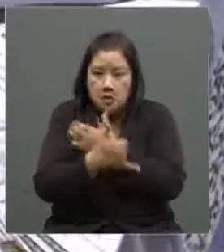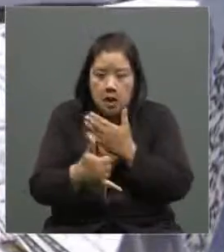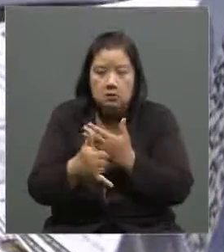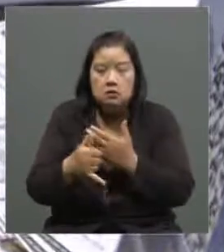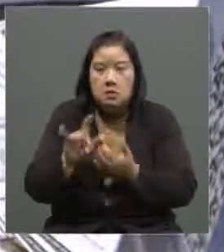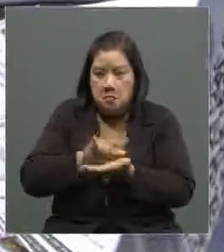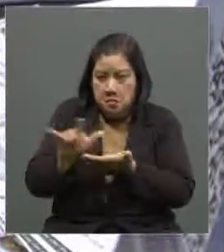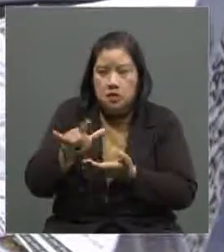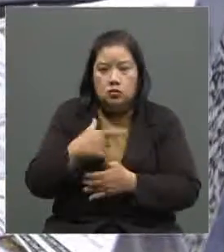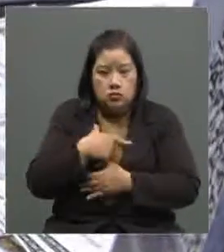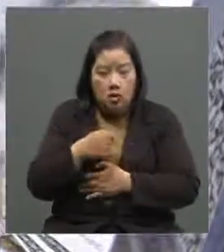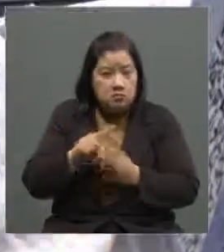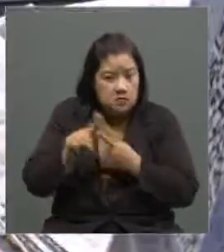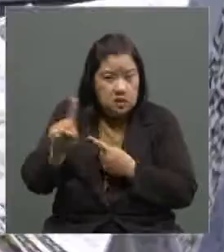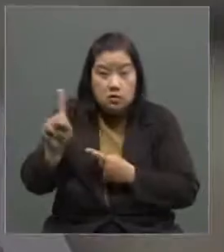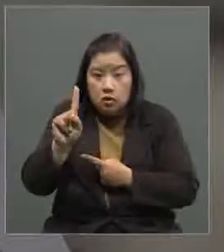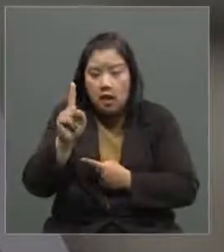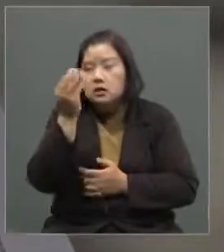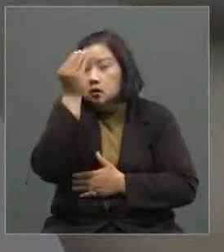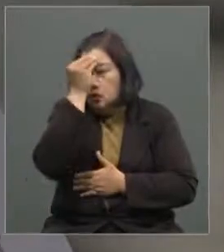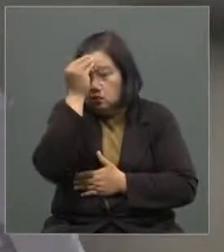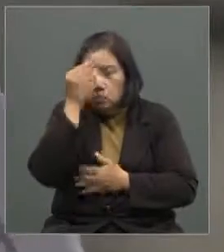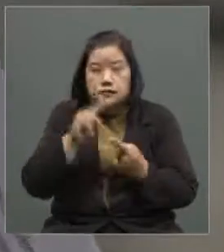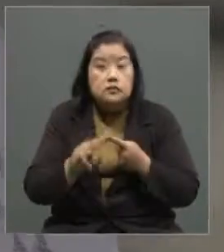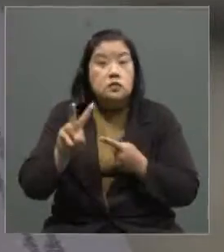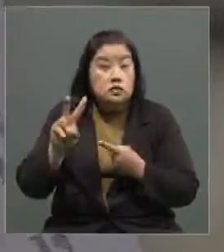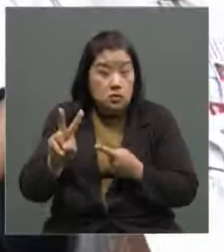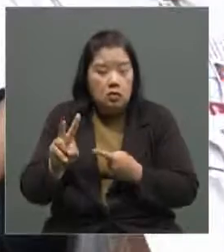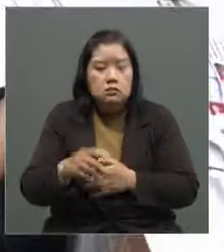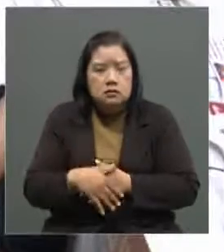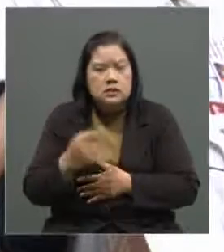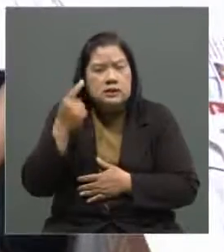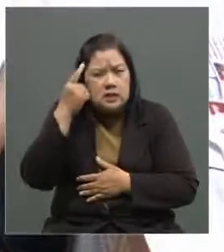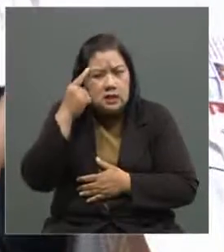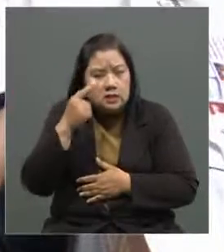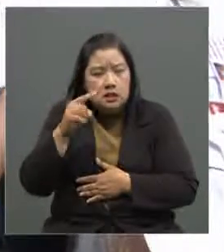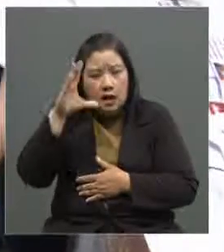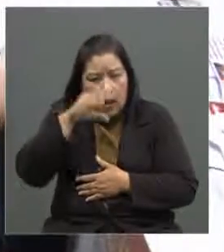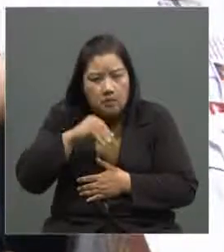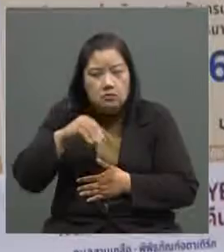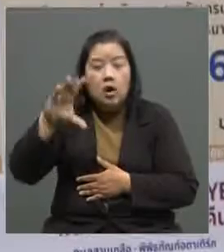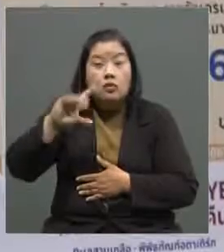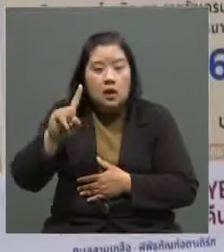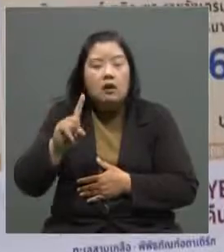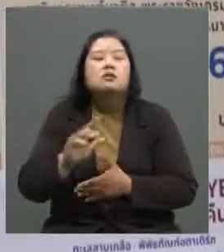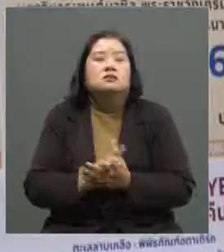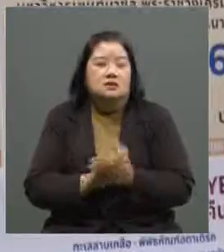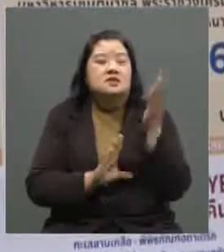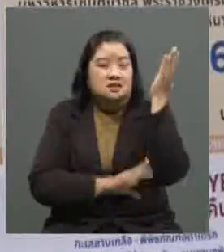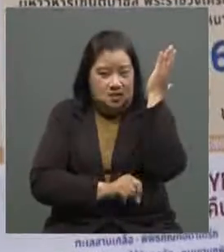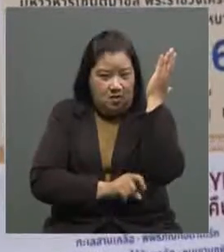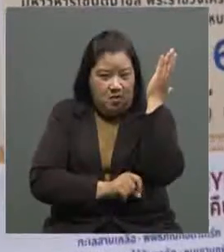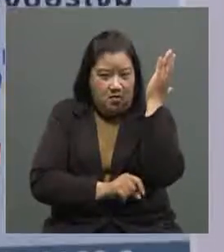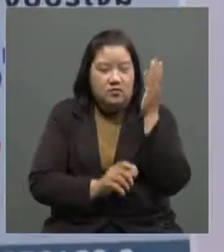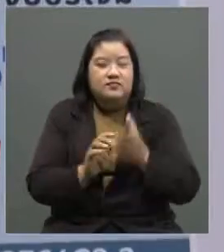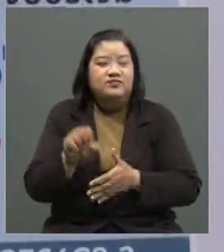พาะประเทศยอดฮิตนะ1เลยญี่ปุ่น2ก็คือใกล้ดีไปเช้าเย็นกลับอย่างได้เลยก็คือสิงคโปร์ นะเนี่ย